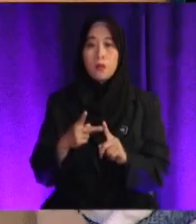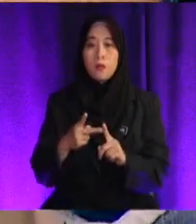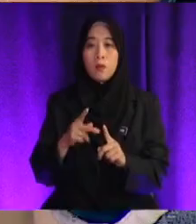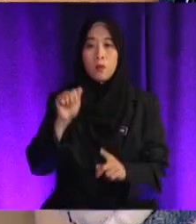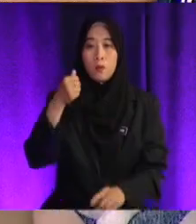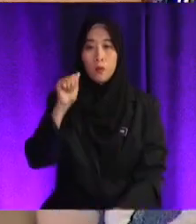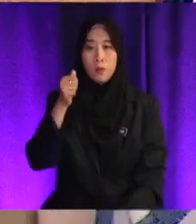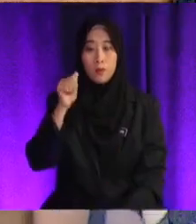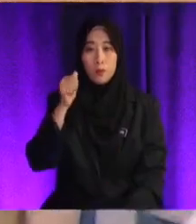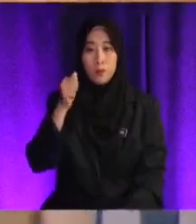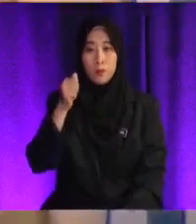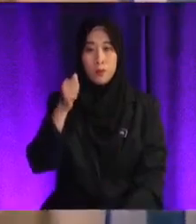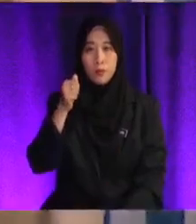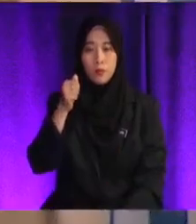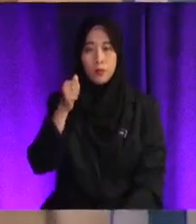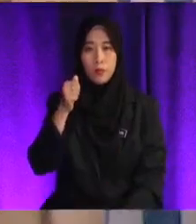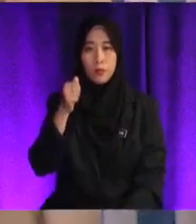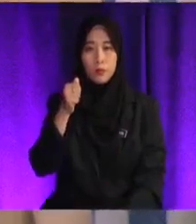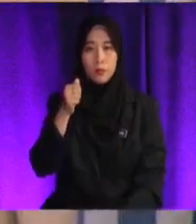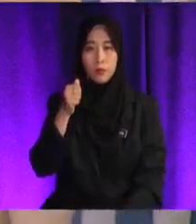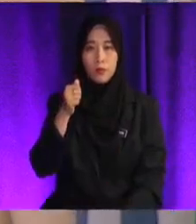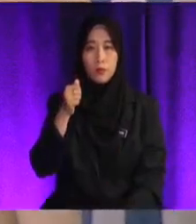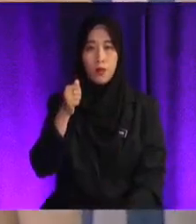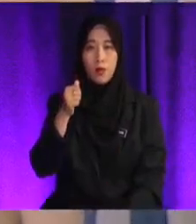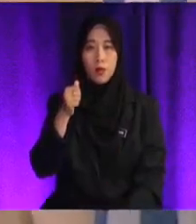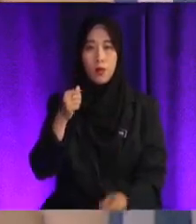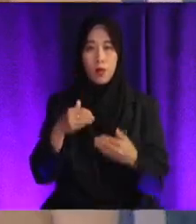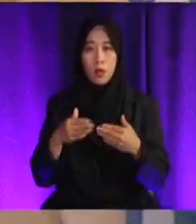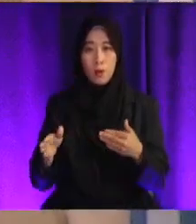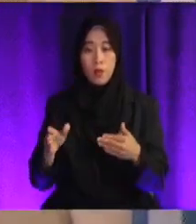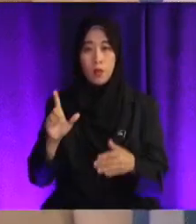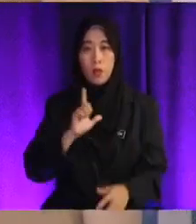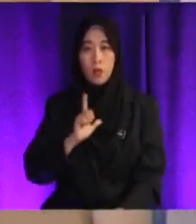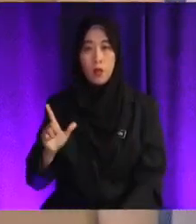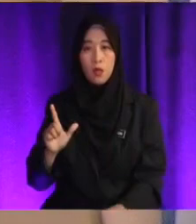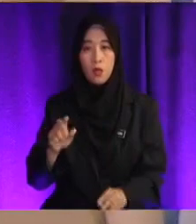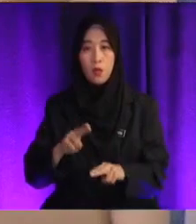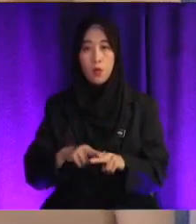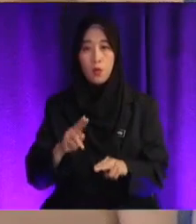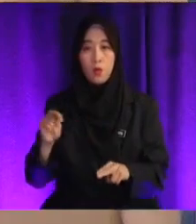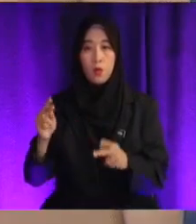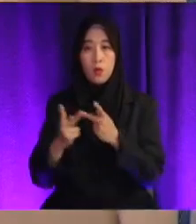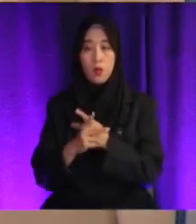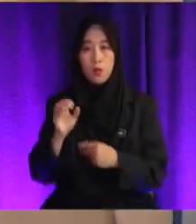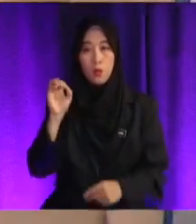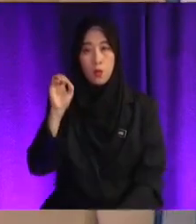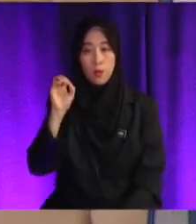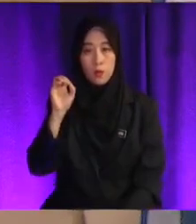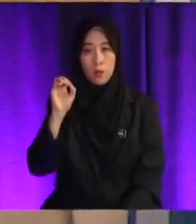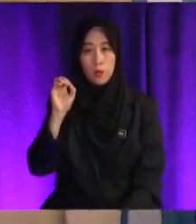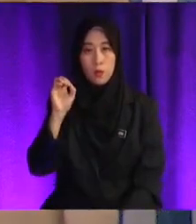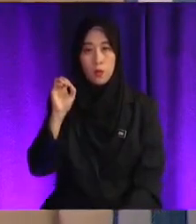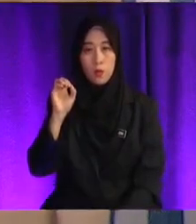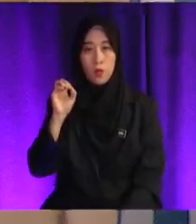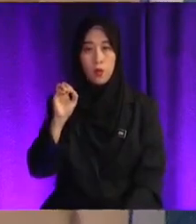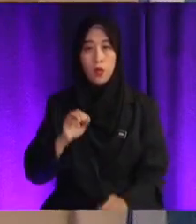lah cikgu. Okey. Okey. So lepas kita dah laraskan pada kedudukan kali 10 ohm. Okey. Ini langkah